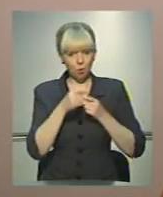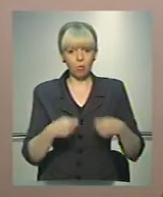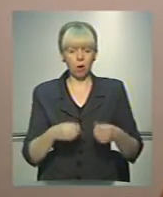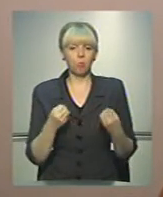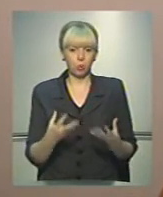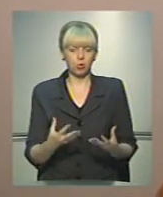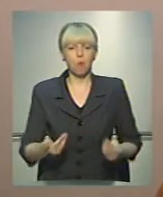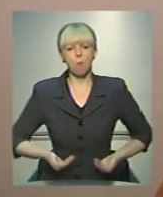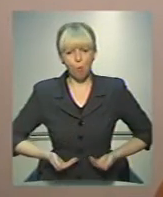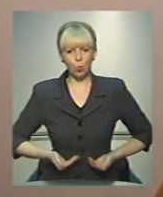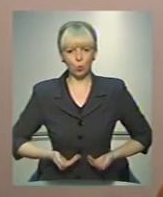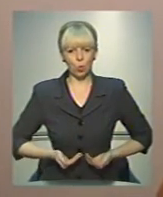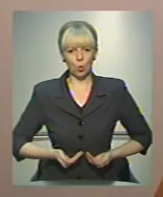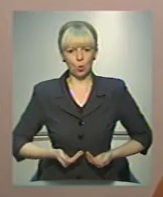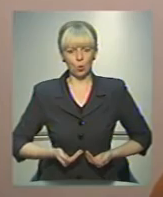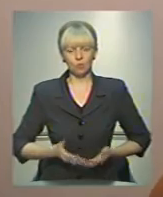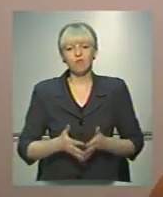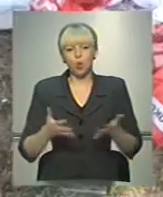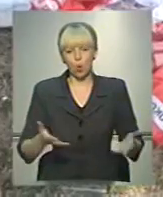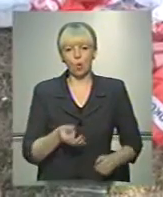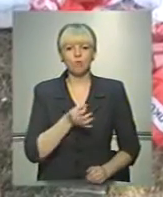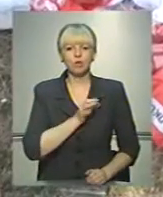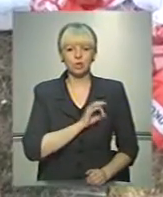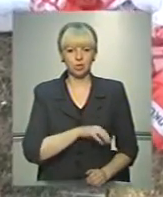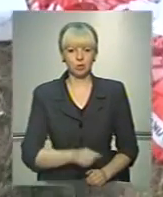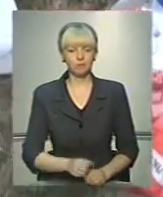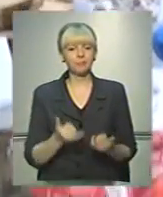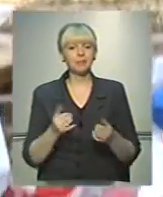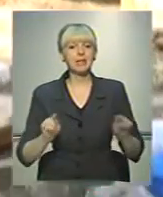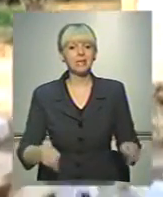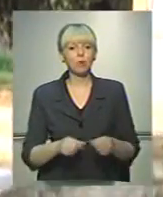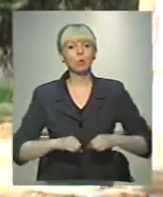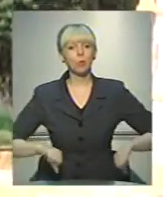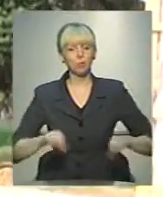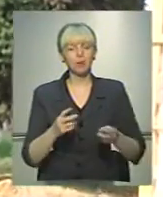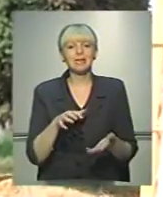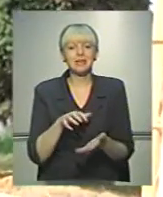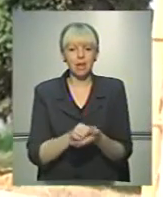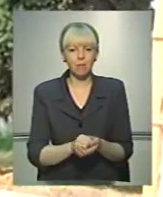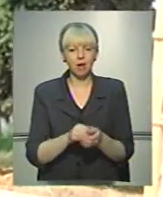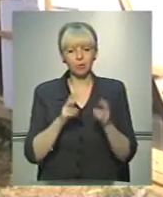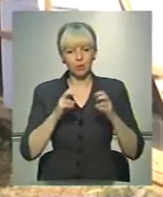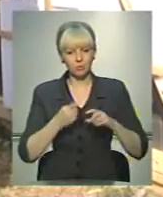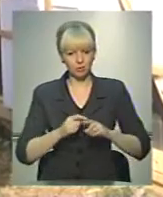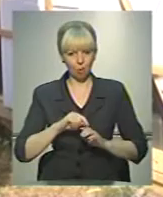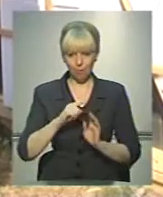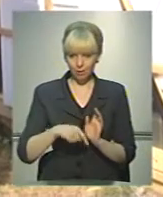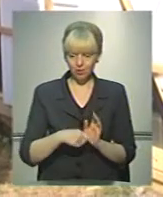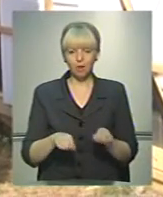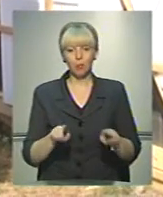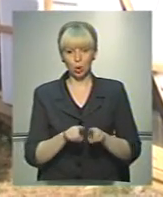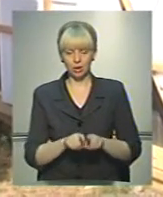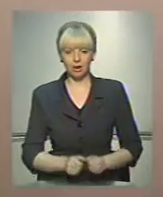а просто побути такого широкого вжитку. Нині створена комісія, яка займається розглядом цього питання.